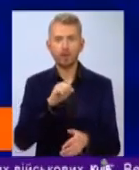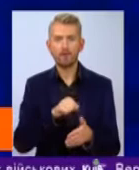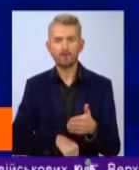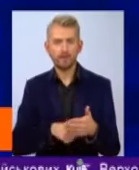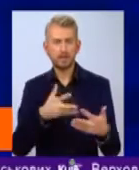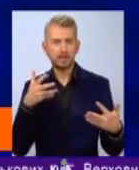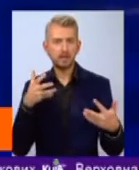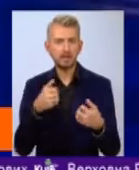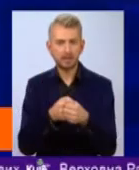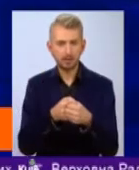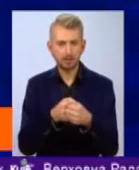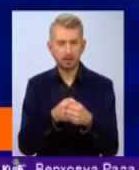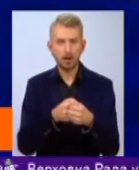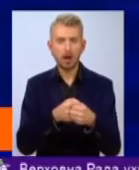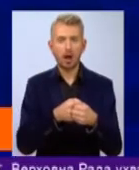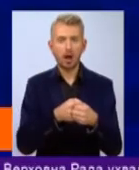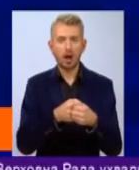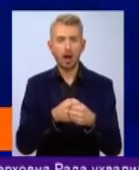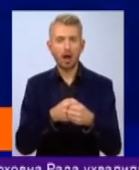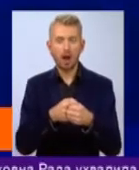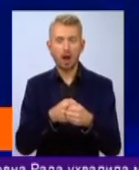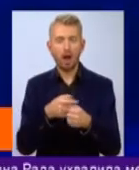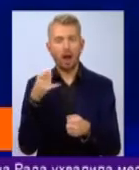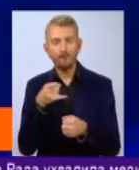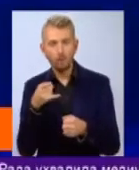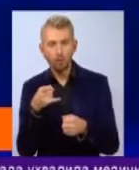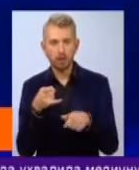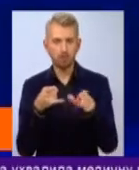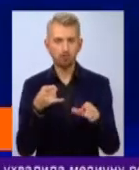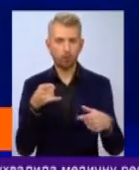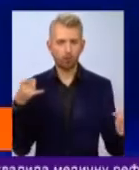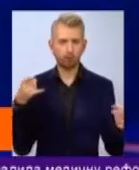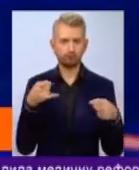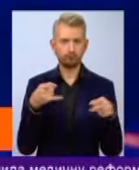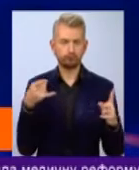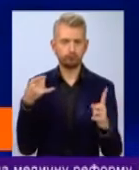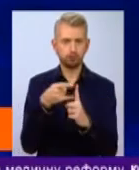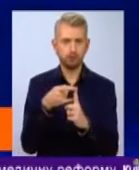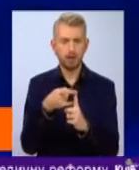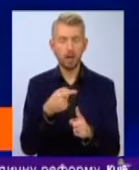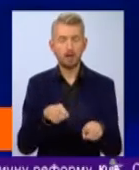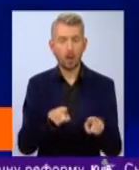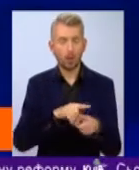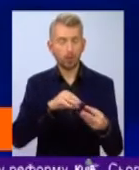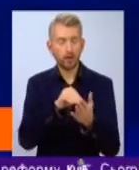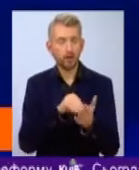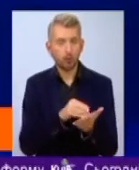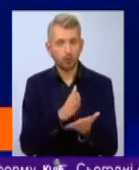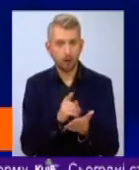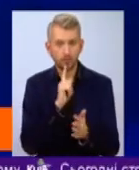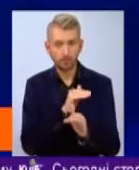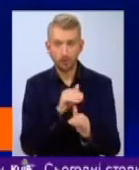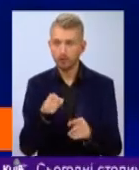зіткнень автомобілів з пішоходами. Це таку статистику ми маємо, і при цьому всі замовчують. Вона відрізняється від